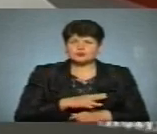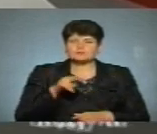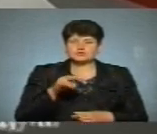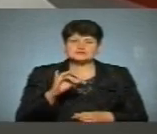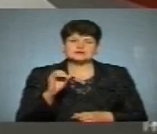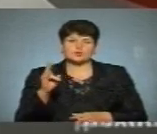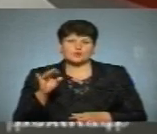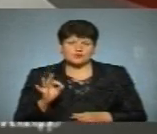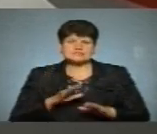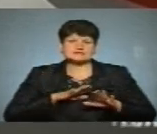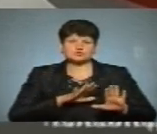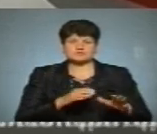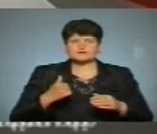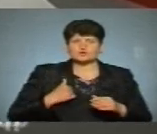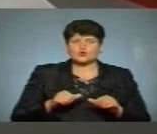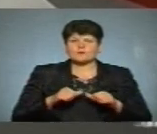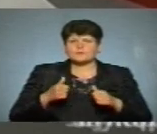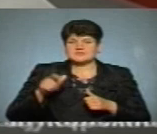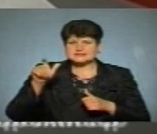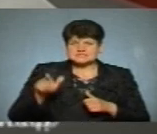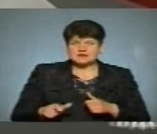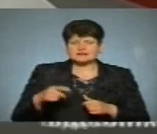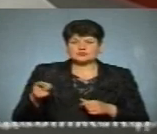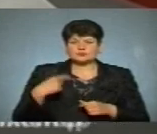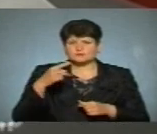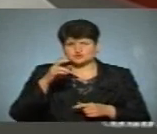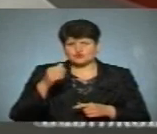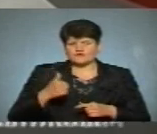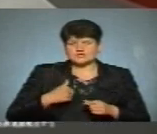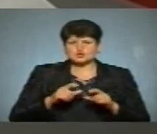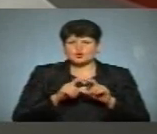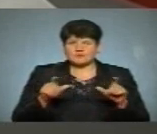Серко, заступник військового комісара Тернопільського обласного військкомату,